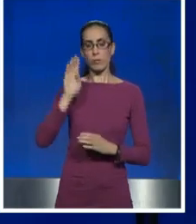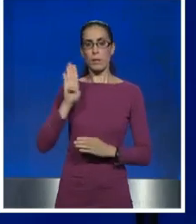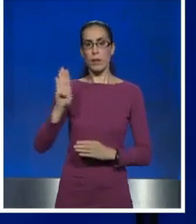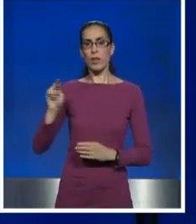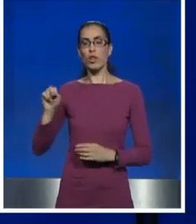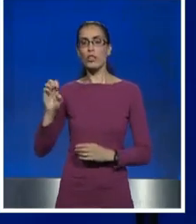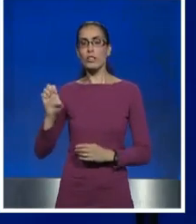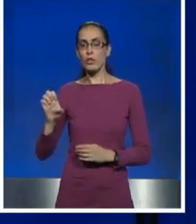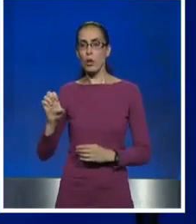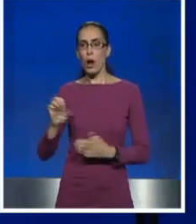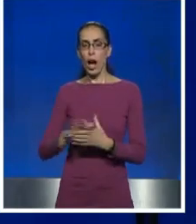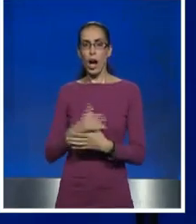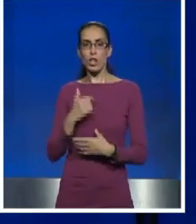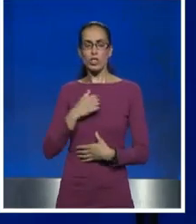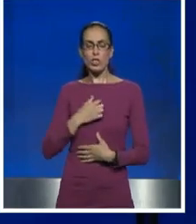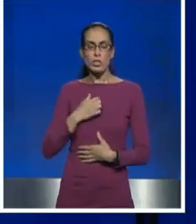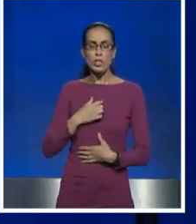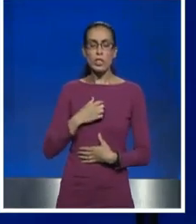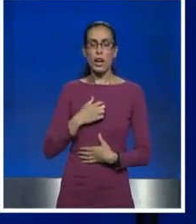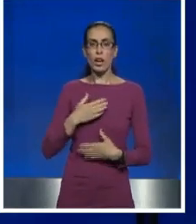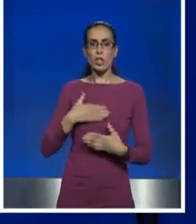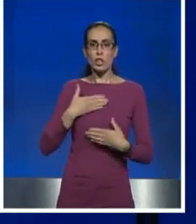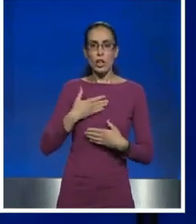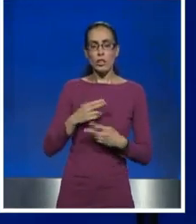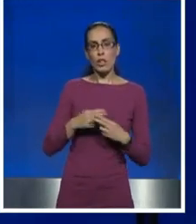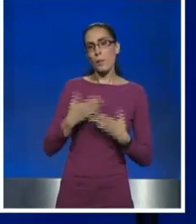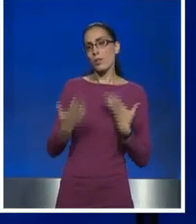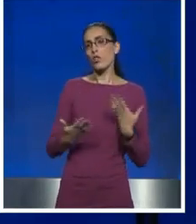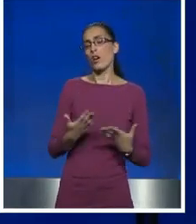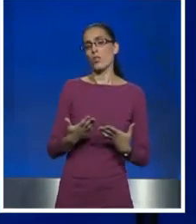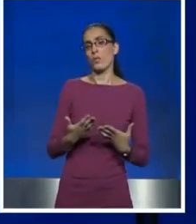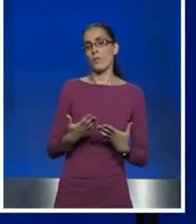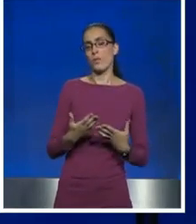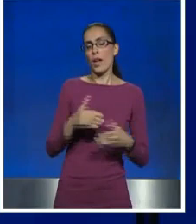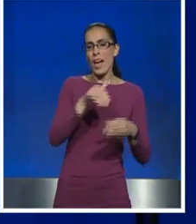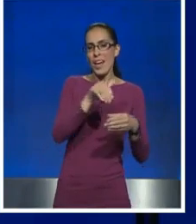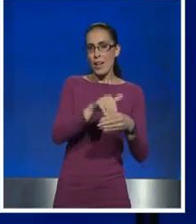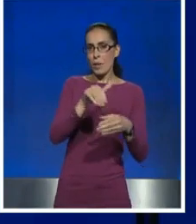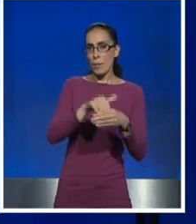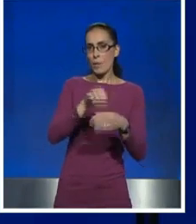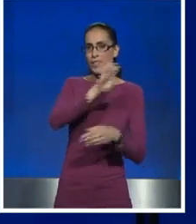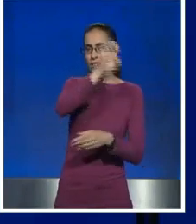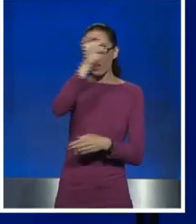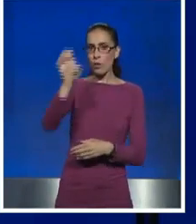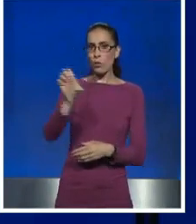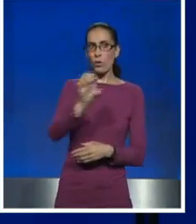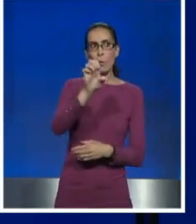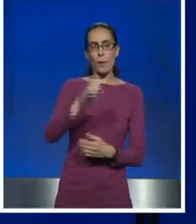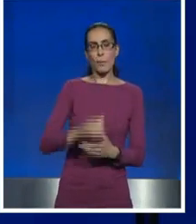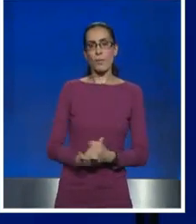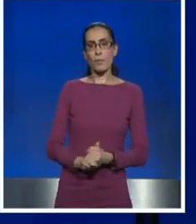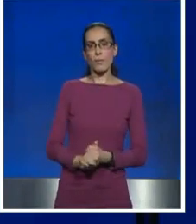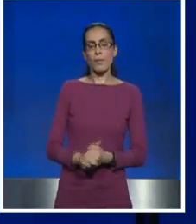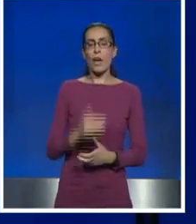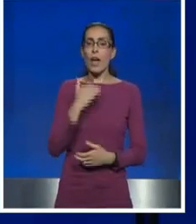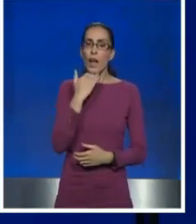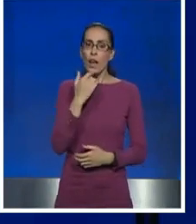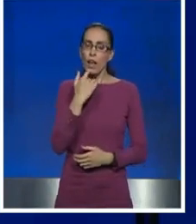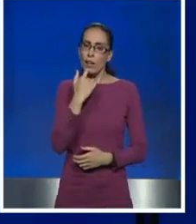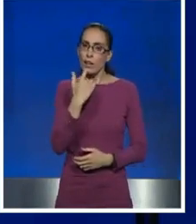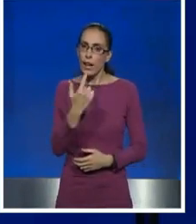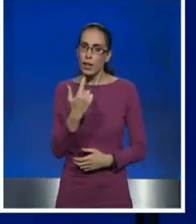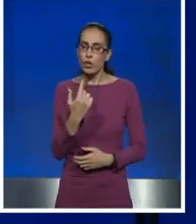disappuntat. Il-membri tal-Parlament Ewropew, il-membri tagħna, ma jgħidux li